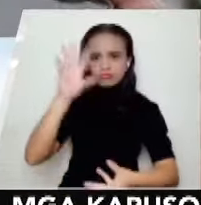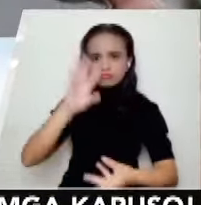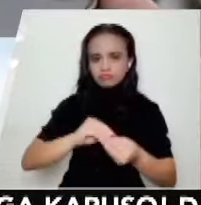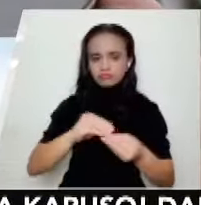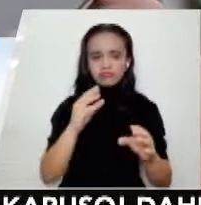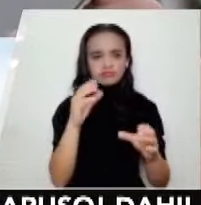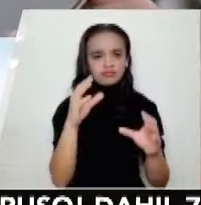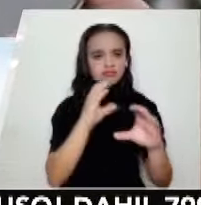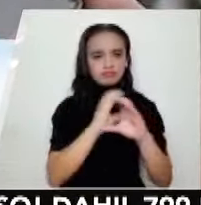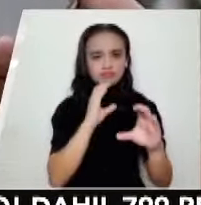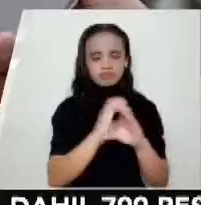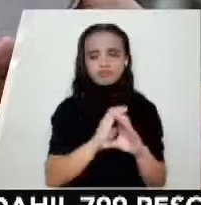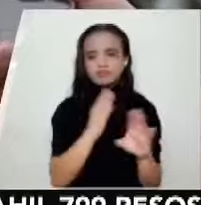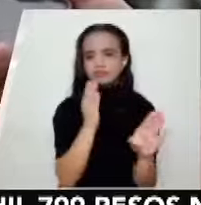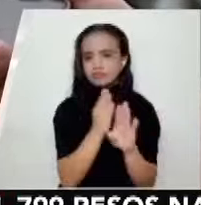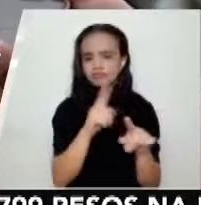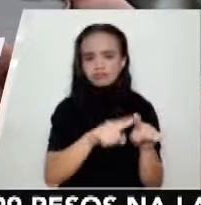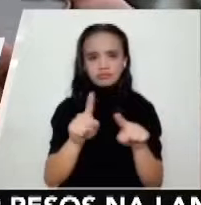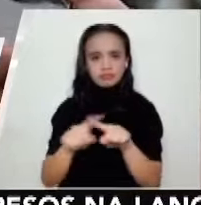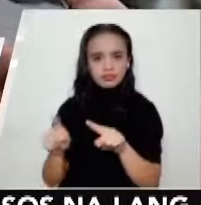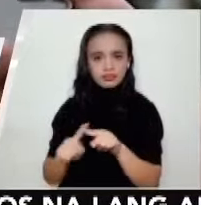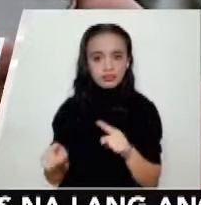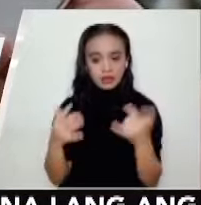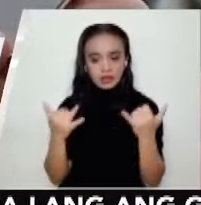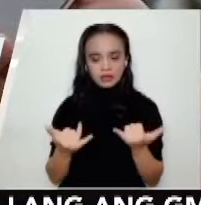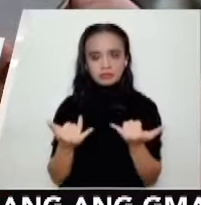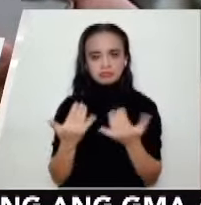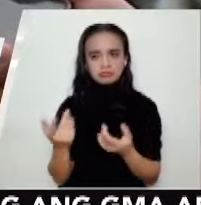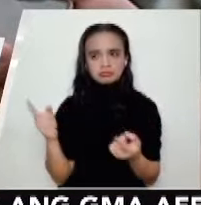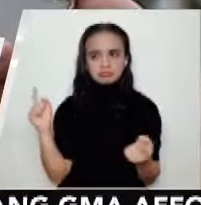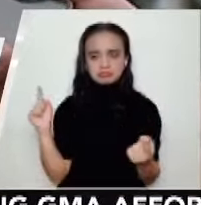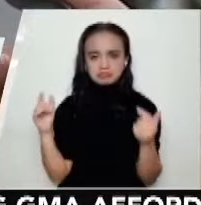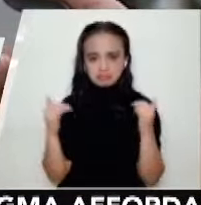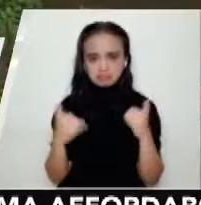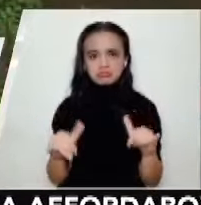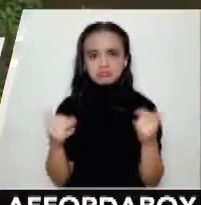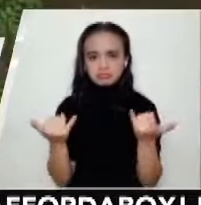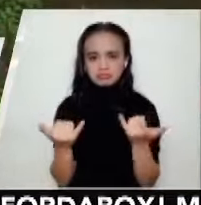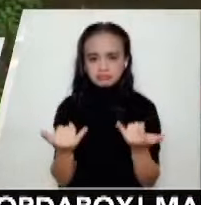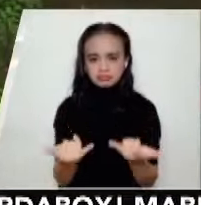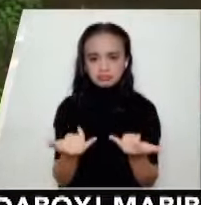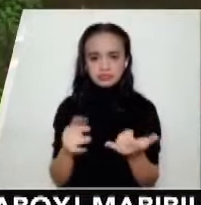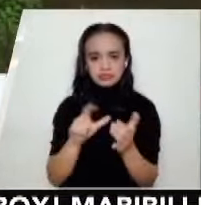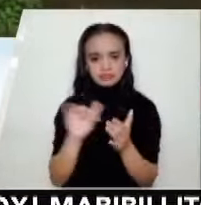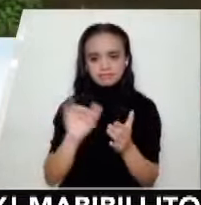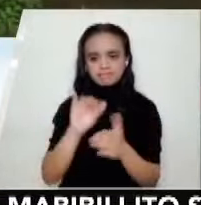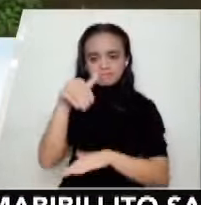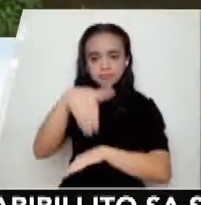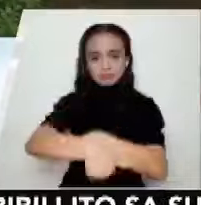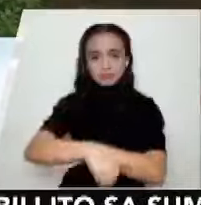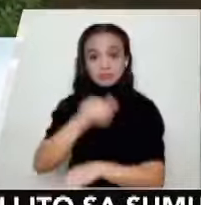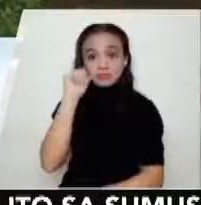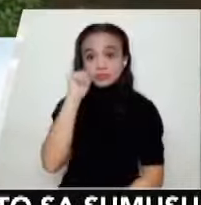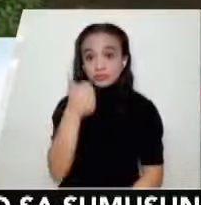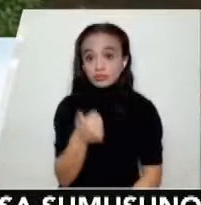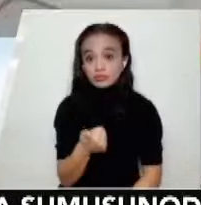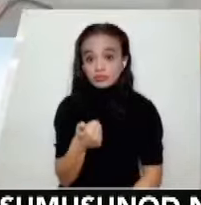volume hanggang ngayong hapon at maging mamayang gabi po. Bukas ay marami pa